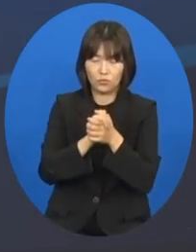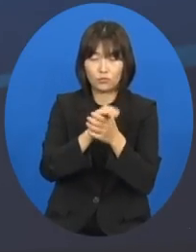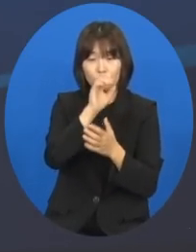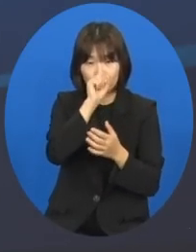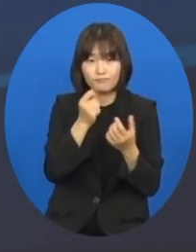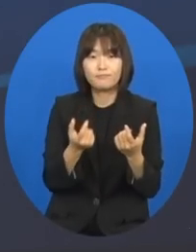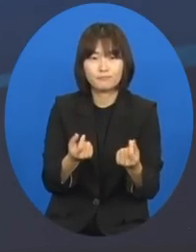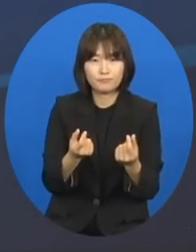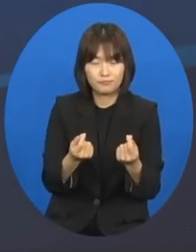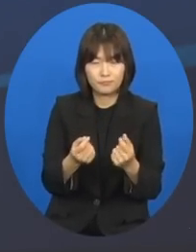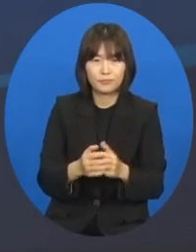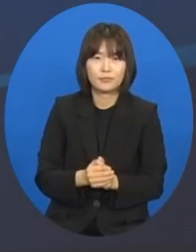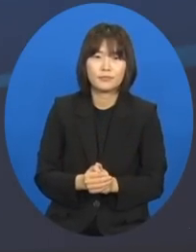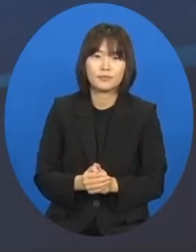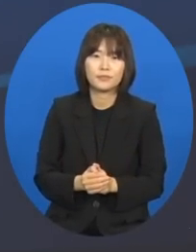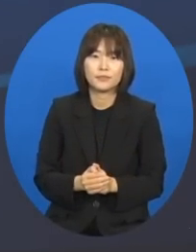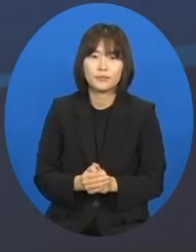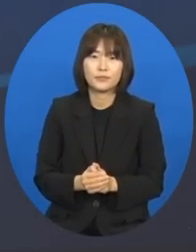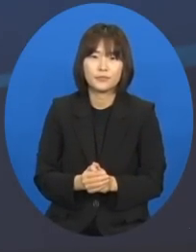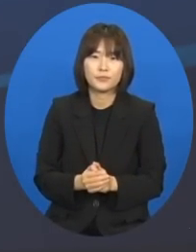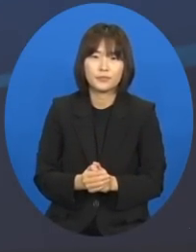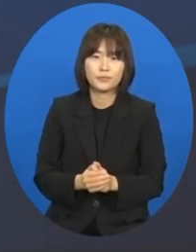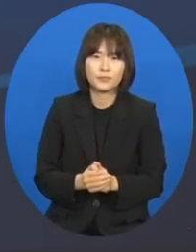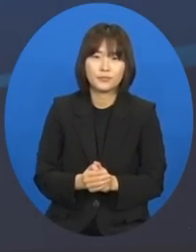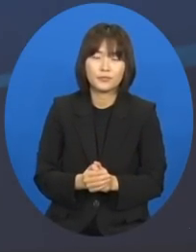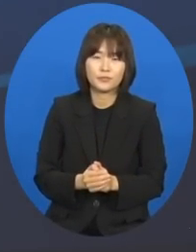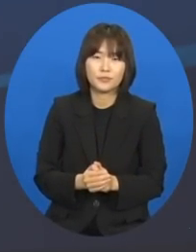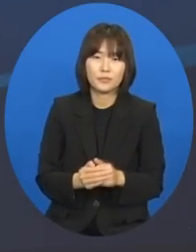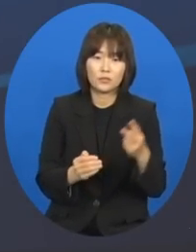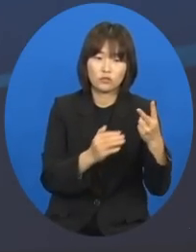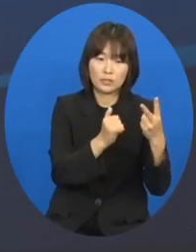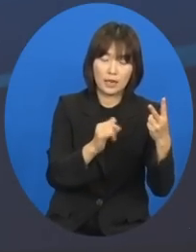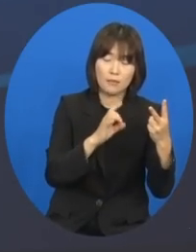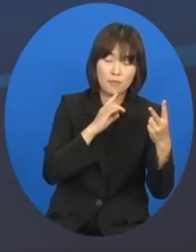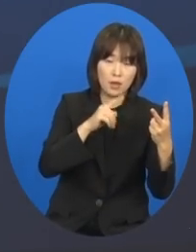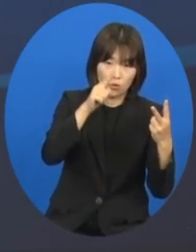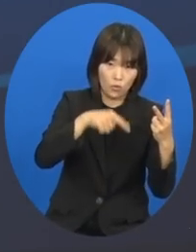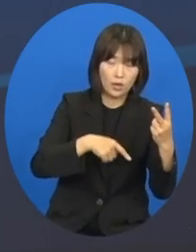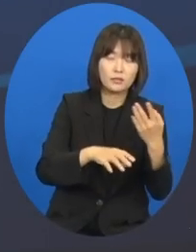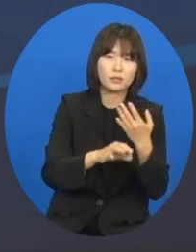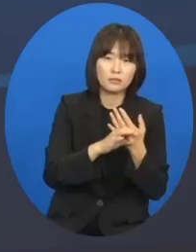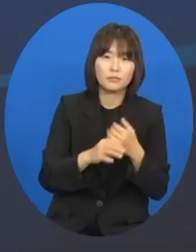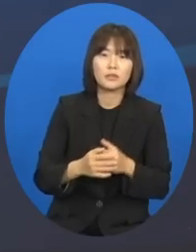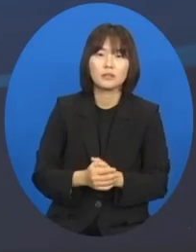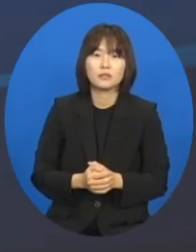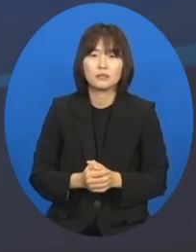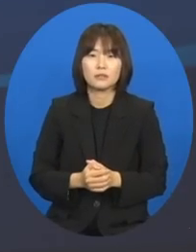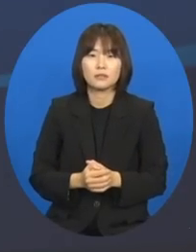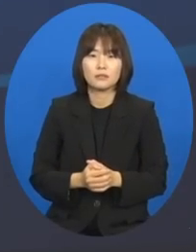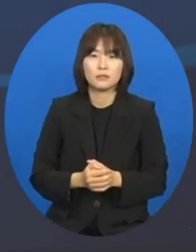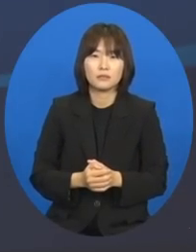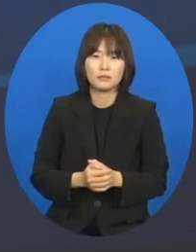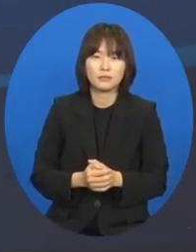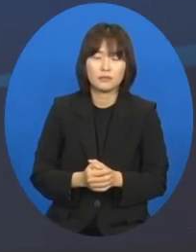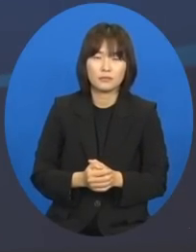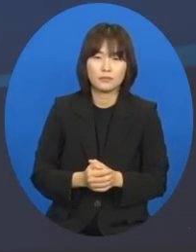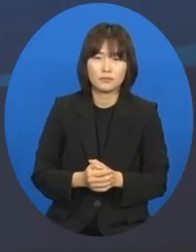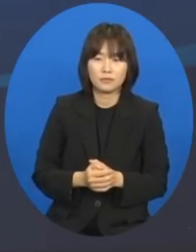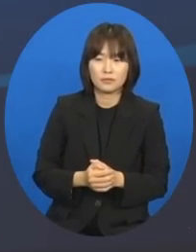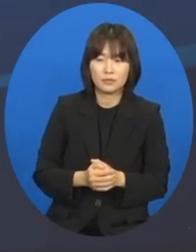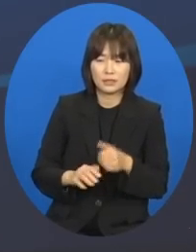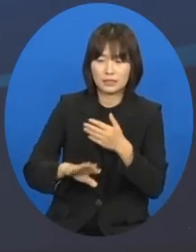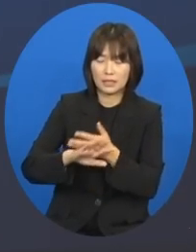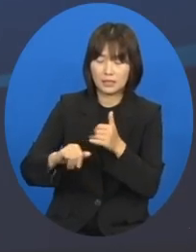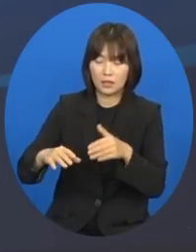만약에 두 분만 오셨다면 한 손은 잡고 한 손은 본인의 가슴에 얹고